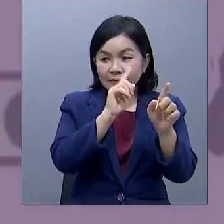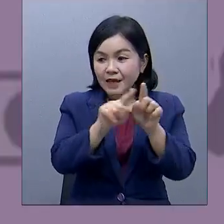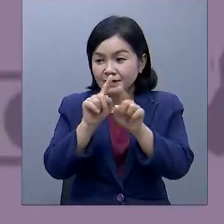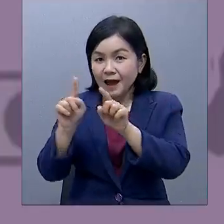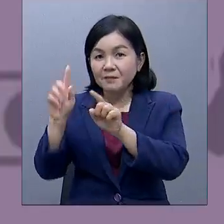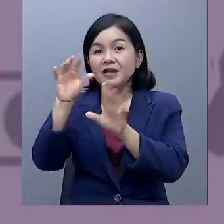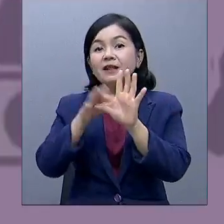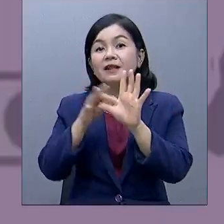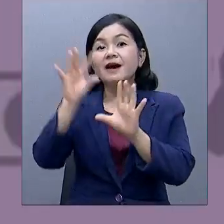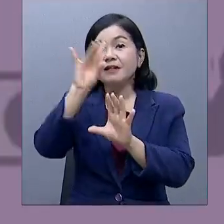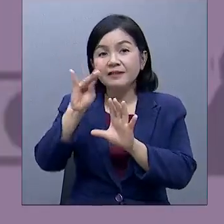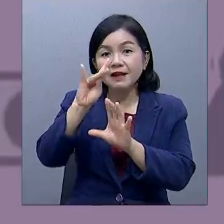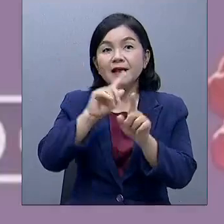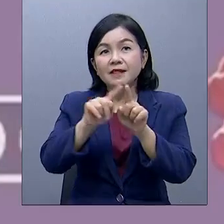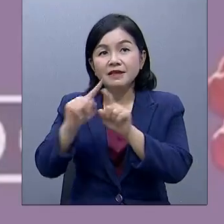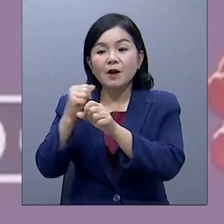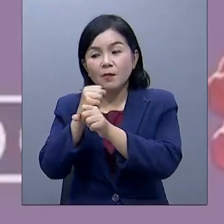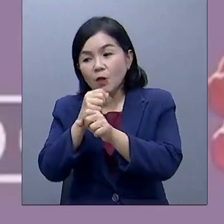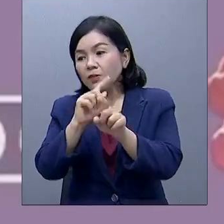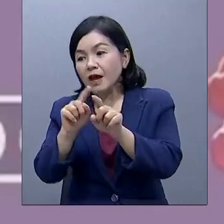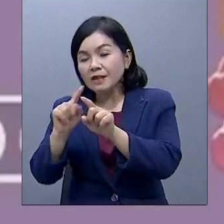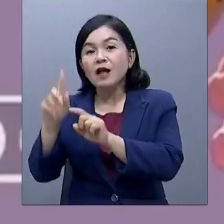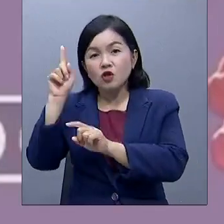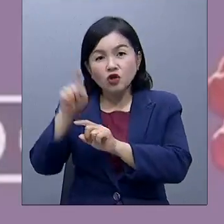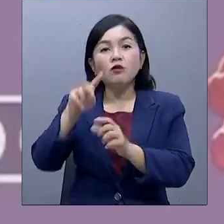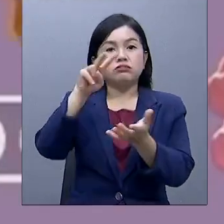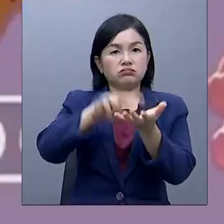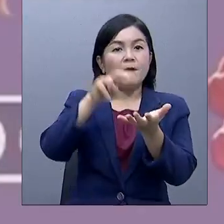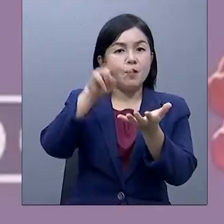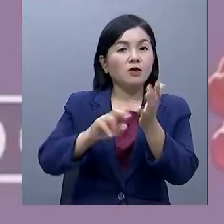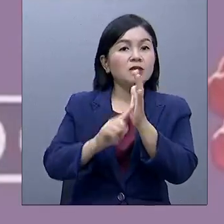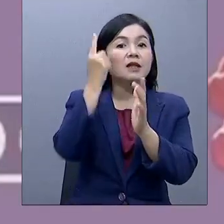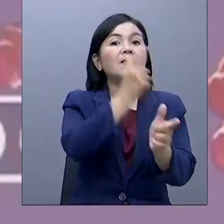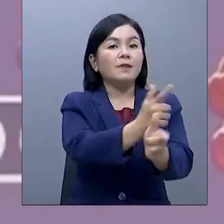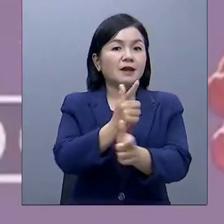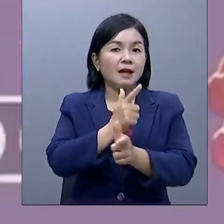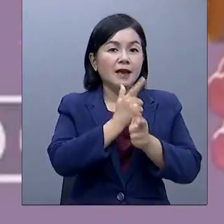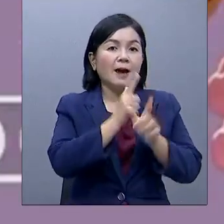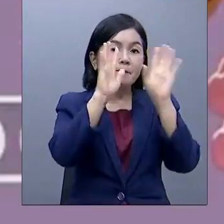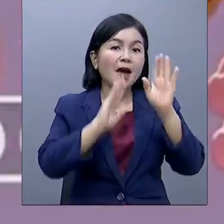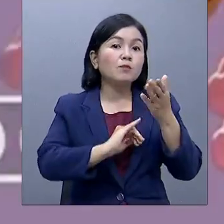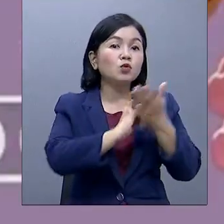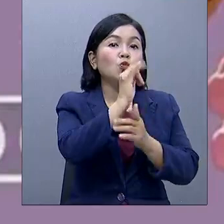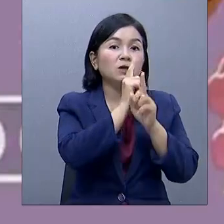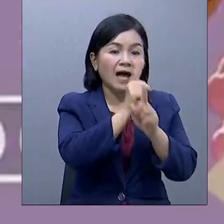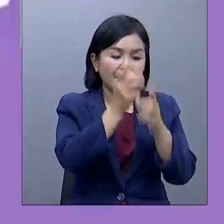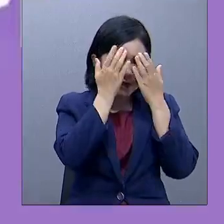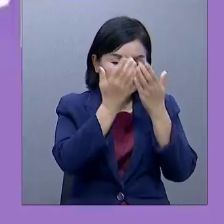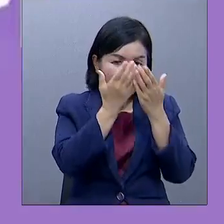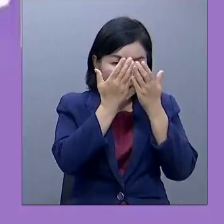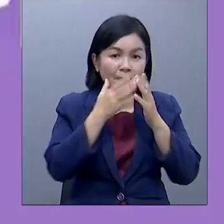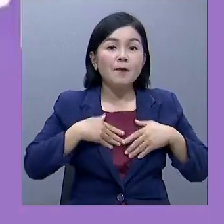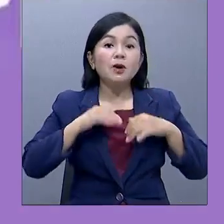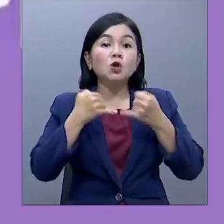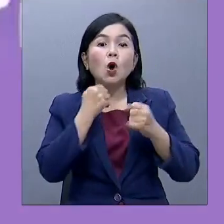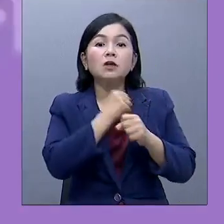างๆซึ่งมีความจำเป็นที่วัตถุดิบเหล่านี้ต้องได้รับรองฮาลาลตั้งแต่เริ่มต้นค่ะนั่นเองนะคะแล้วโดยเฉพาะผู้ประกอบการรายใหม่คุณผู้ชม